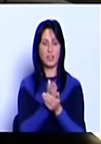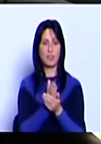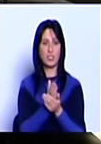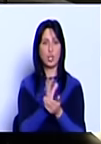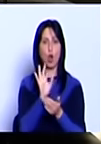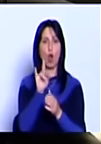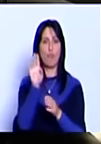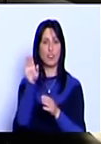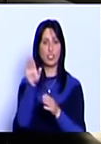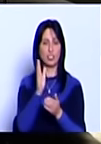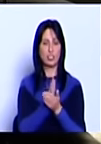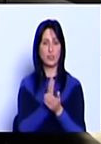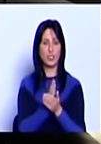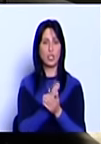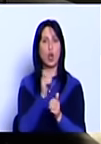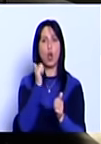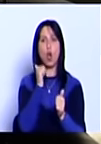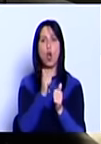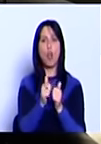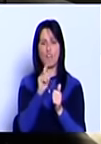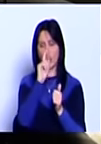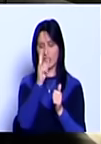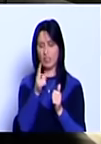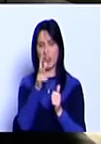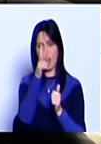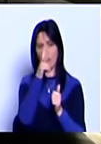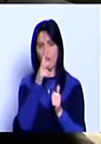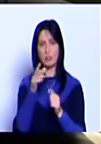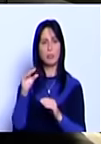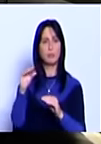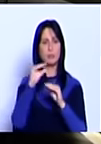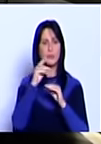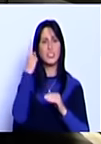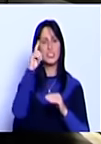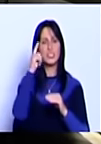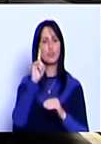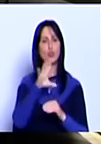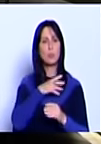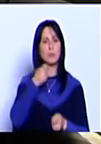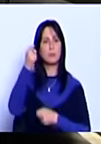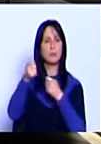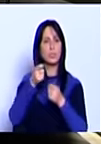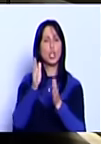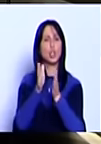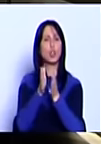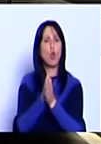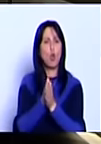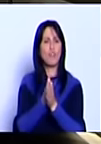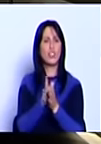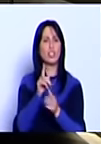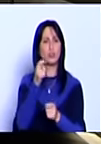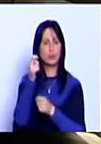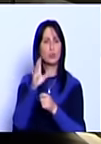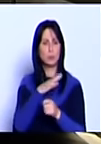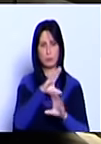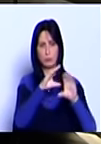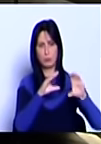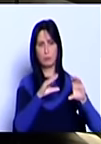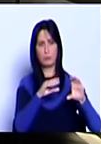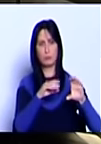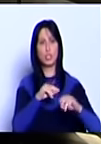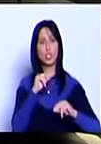ოფისში დაწყობილი. და ყოველი თვის განმავლობაში კვარტლის განმავლობაში ინიციატივები, შეთავაზებები, თხოვნები, მიმართვები, ეს ყველაფერი